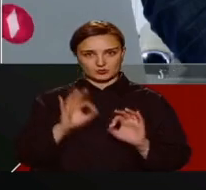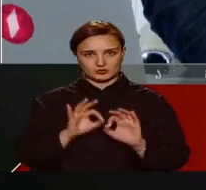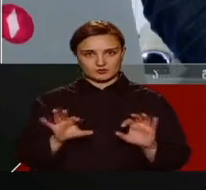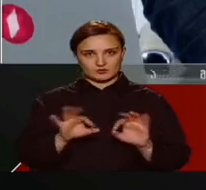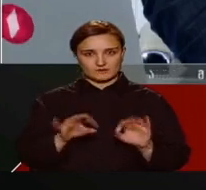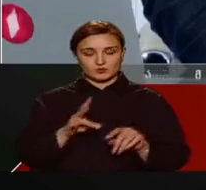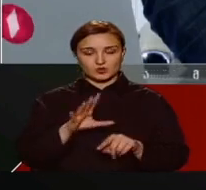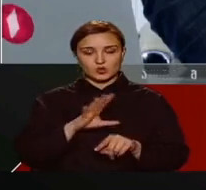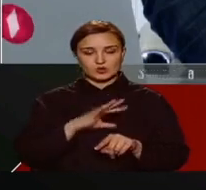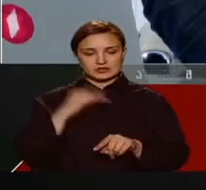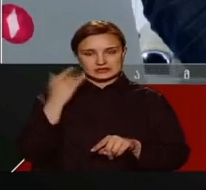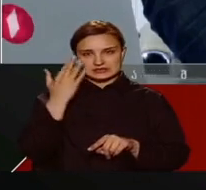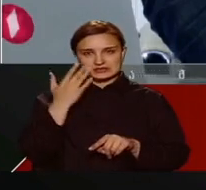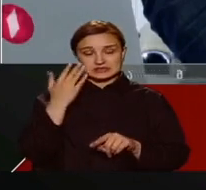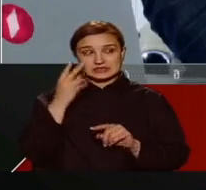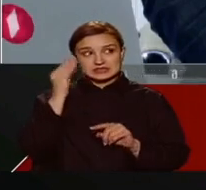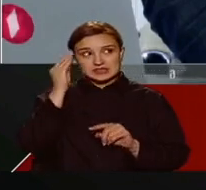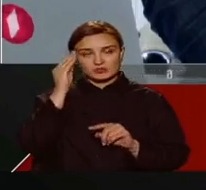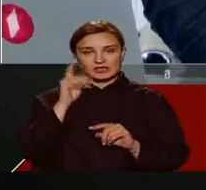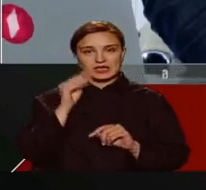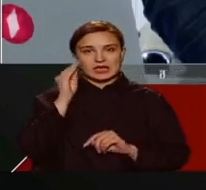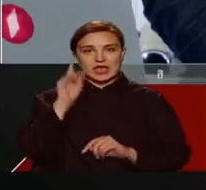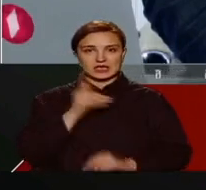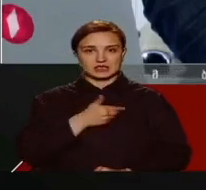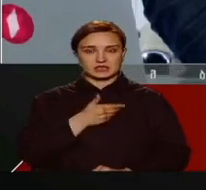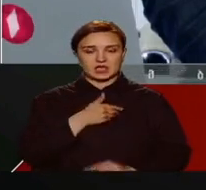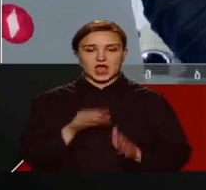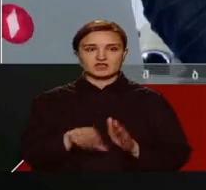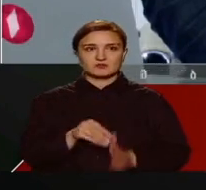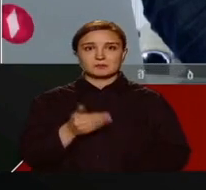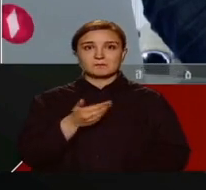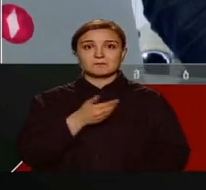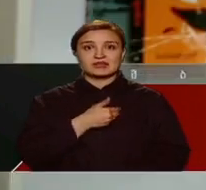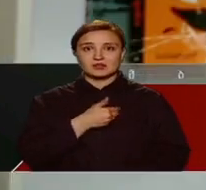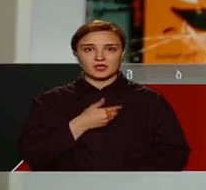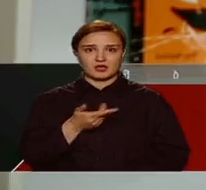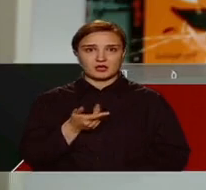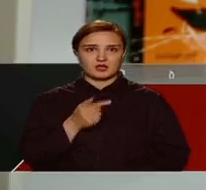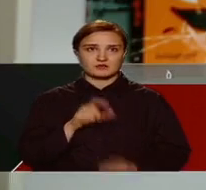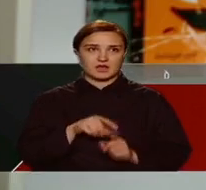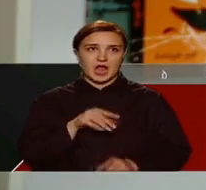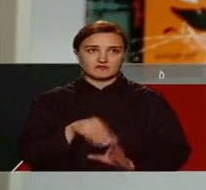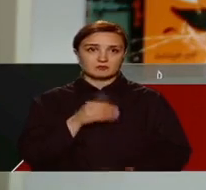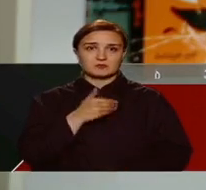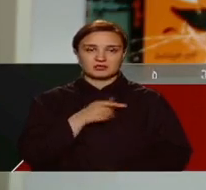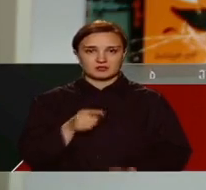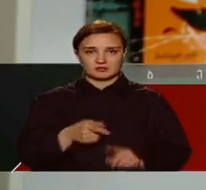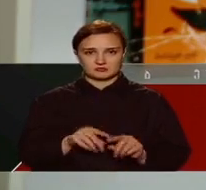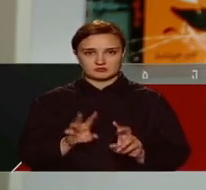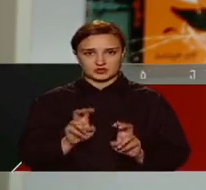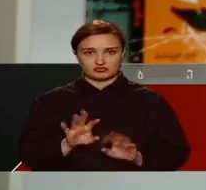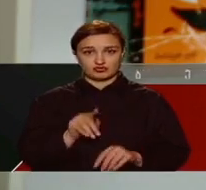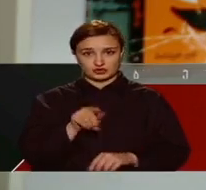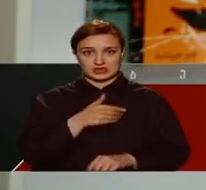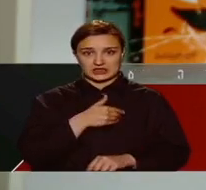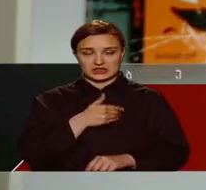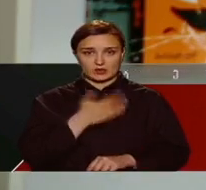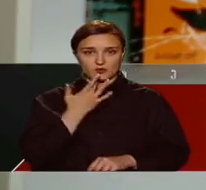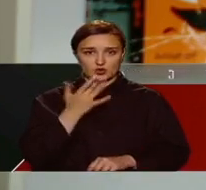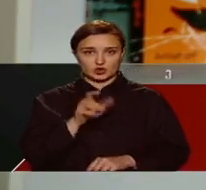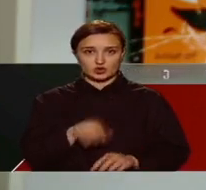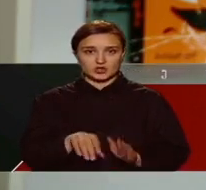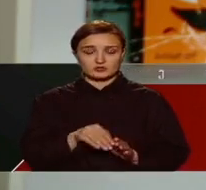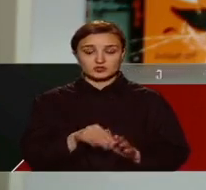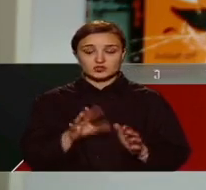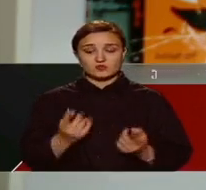და უნდა კონდეს წარმოდგენილი ხედვა, თუ რა გინდა. არჩევნები მინდა არაფერს არ ნიშნავს. Ano arçene bir şengin de politikos, magram.